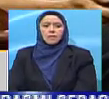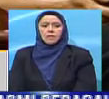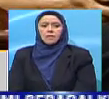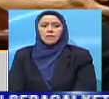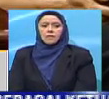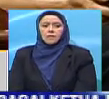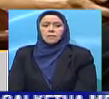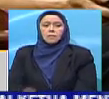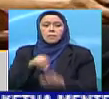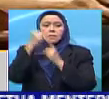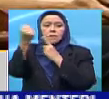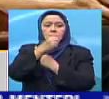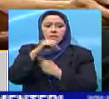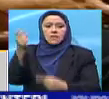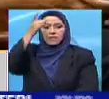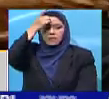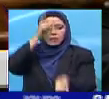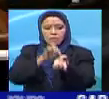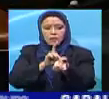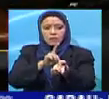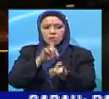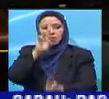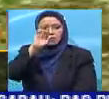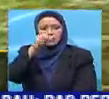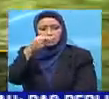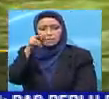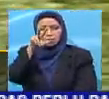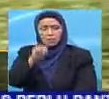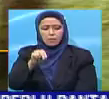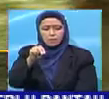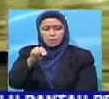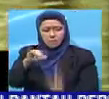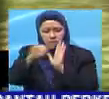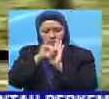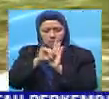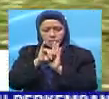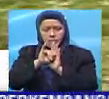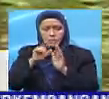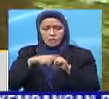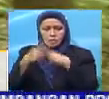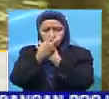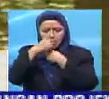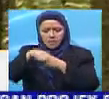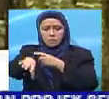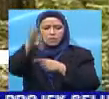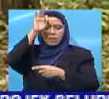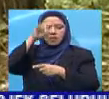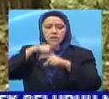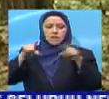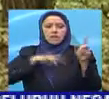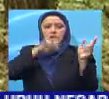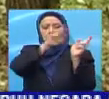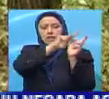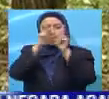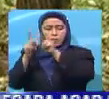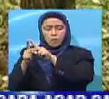Dalam perkembangan lain, Datuk Dr. Abdul Rahman berkata identiti tengkorak yang ditemui dalam ladang getah di Kampung Lepan Rambai